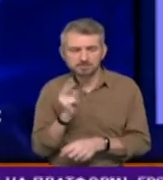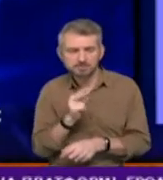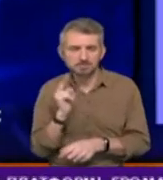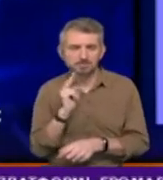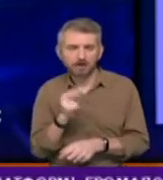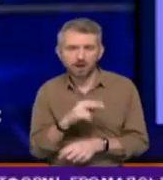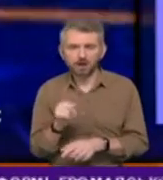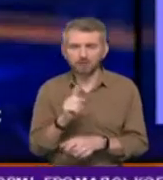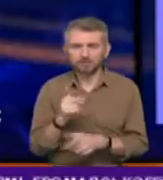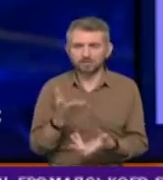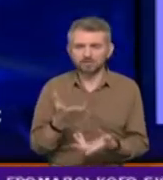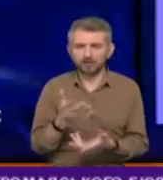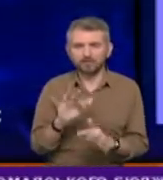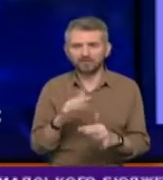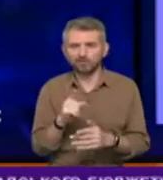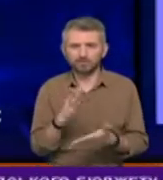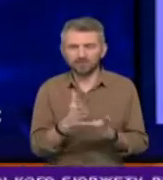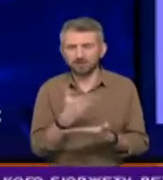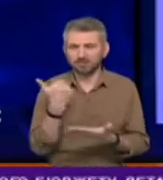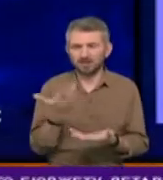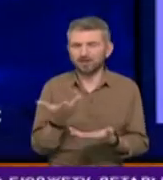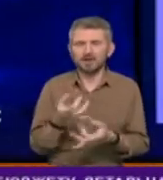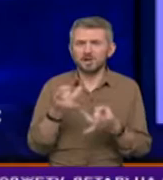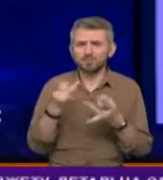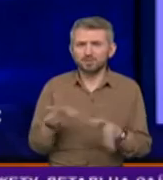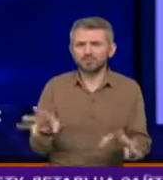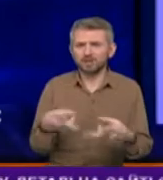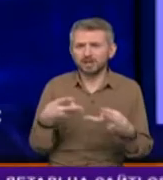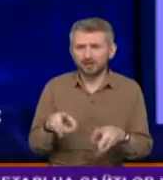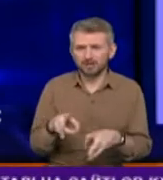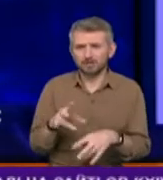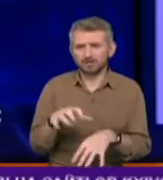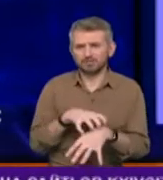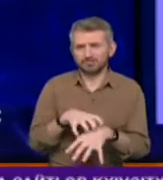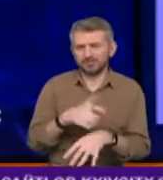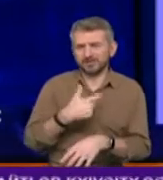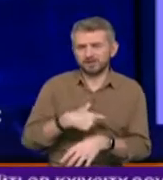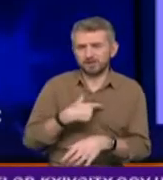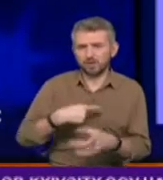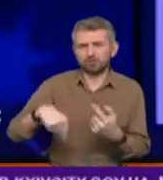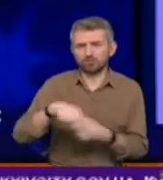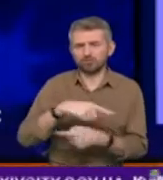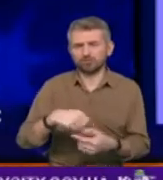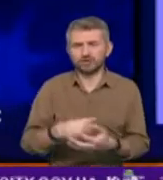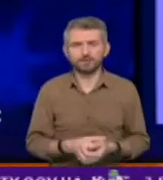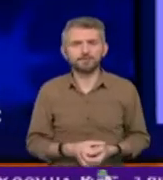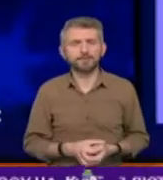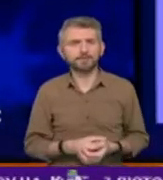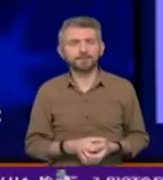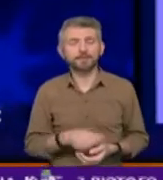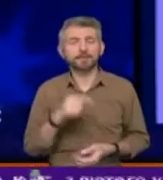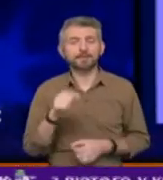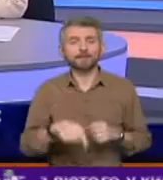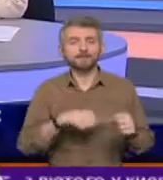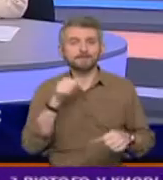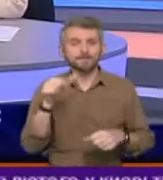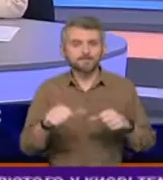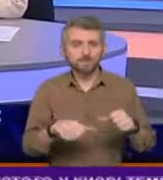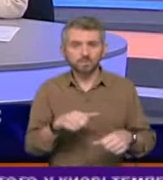яку воду їм можна принести, там, який годинник зняти. Наскільки в цьому році буде суворе